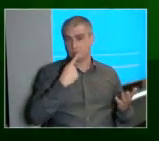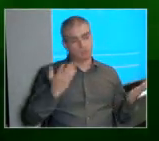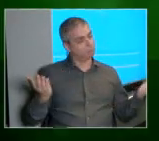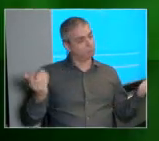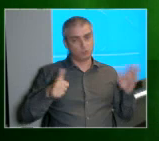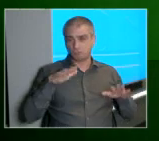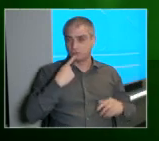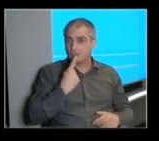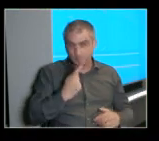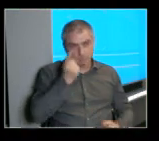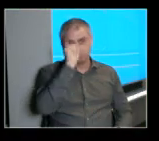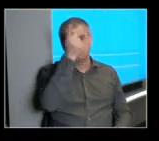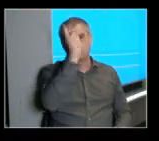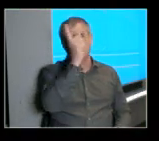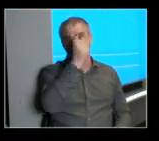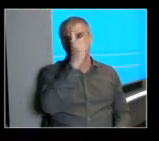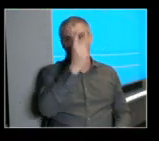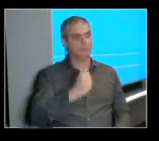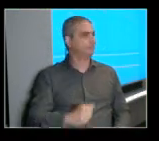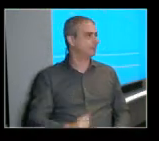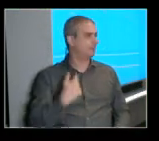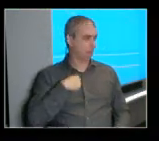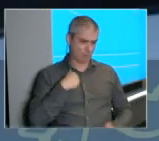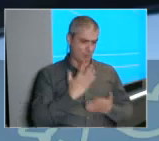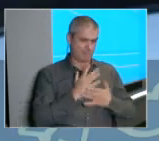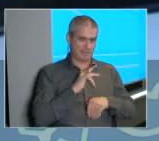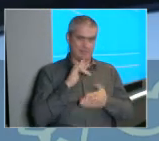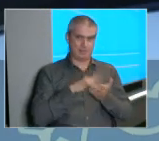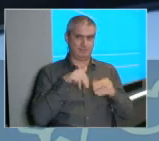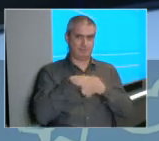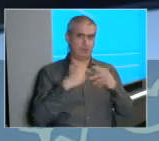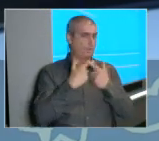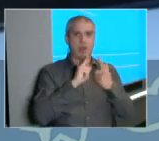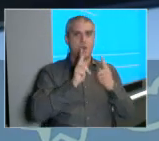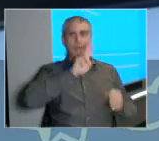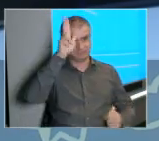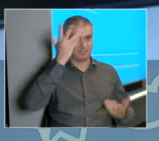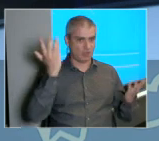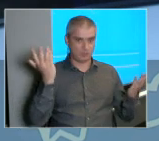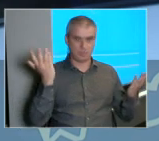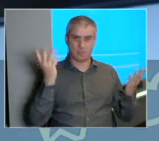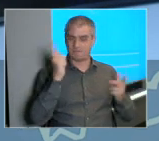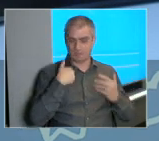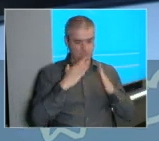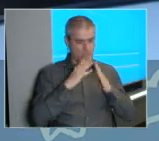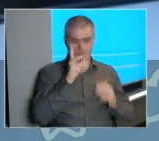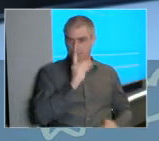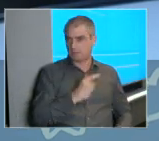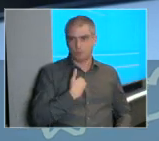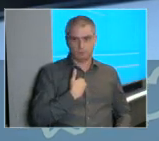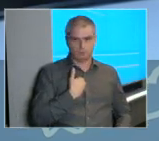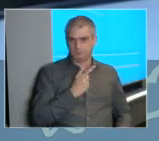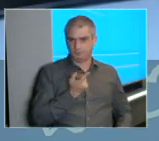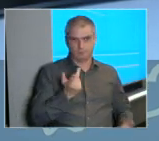ראש הממשלה אמר, דיר בלק. כן. אנחנו במלחמה, זאת אומרת, אולי לא בצפון, אבל כתושבת הדרום לרגע אחד